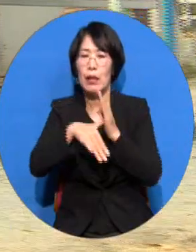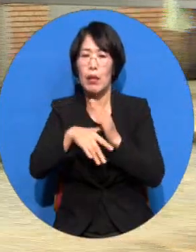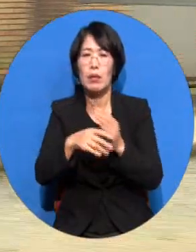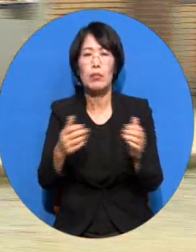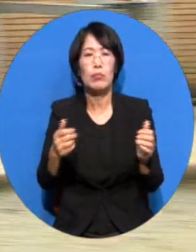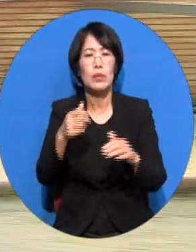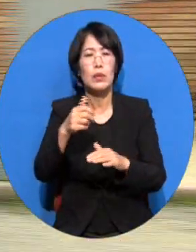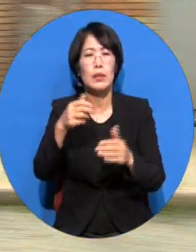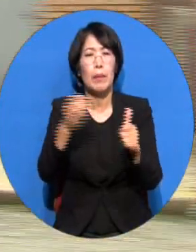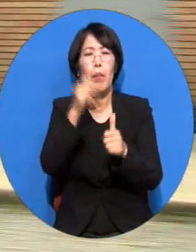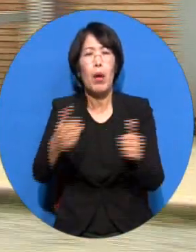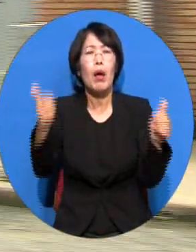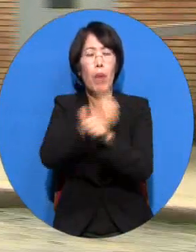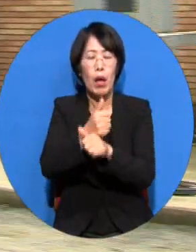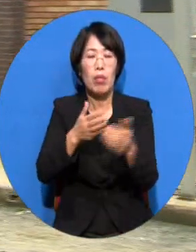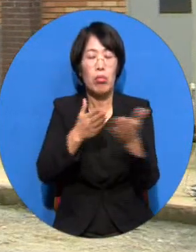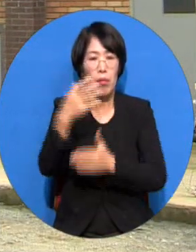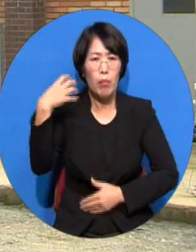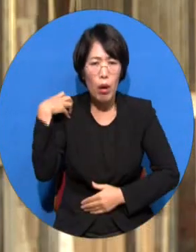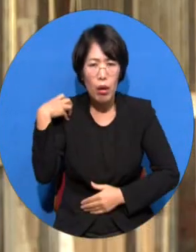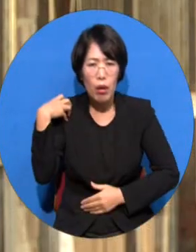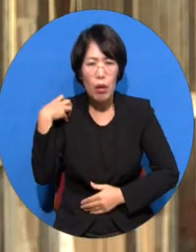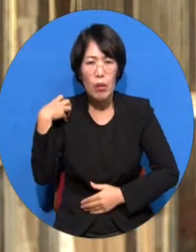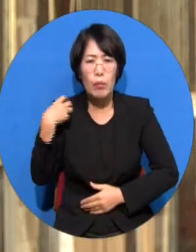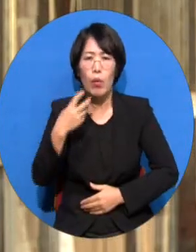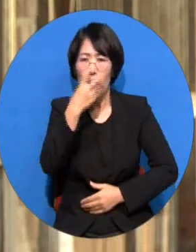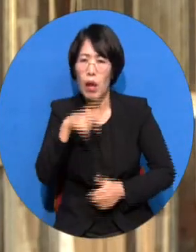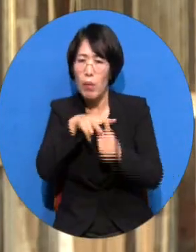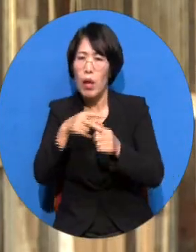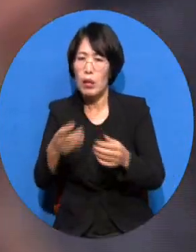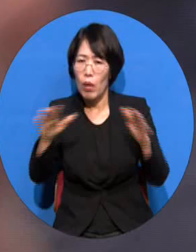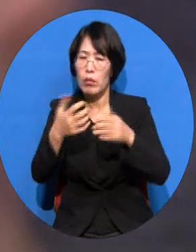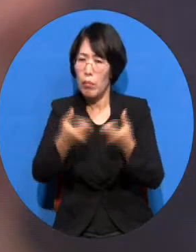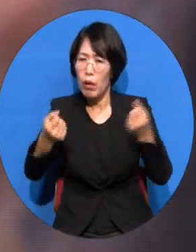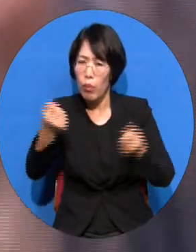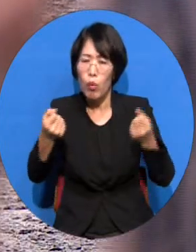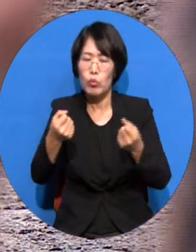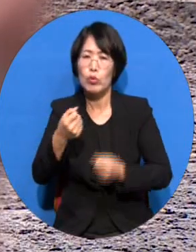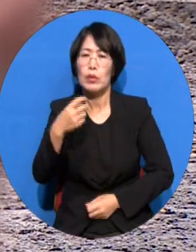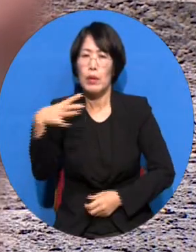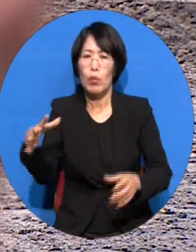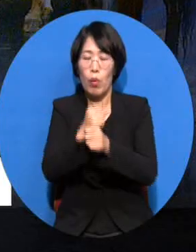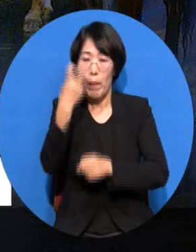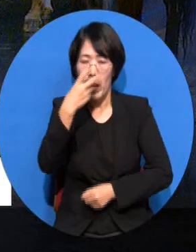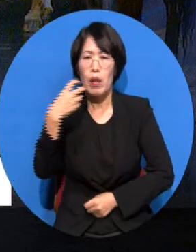뒤 담당 부서도 말과 시설 관리가 따로 이원화돼 말산업 육성을 지휘할 중심 부서도